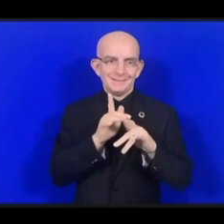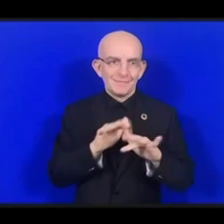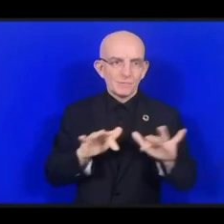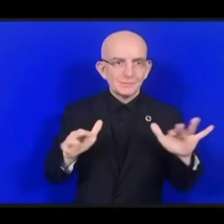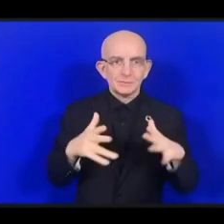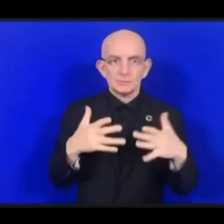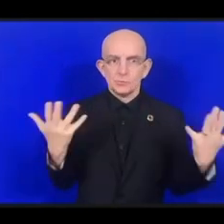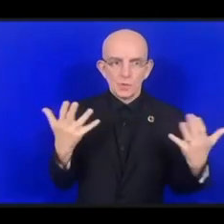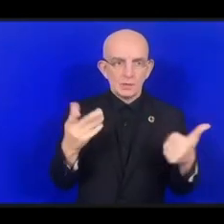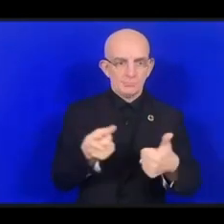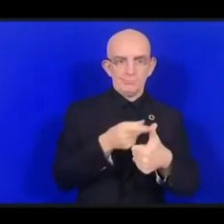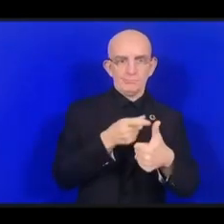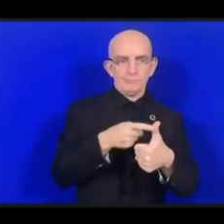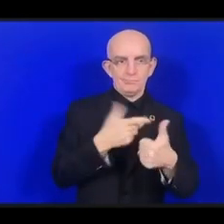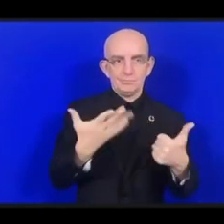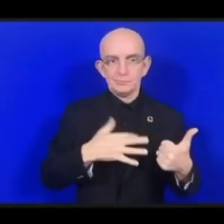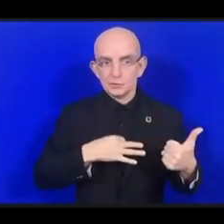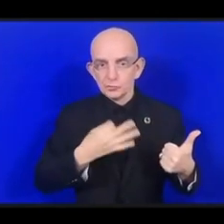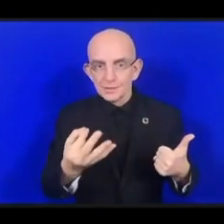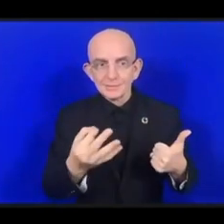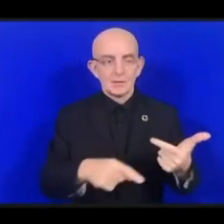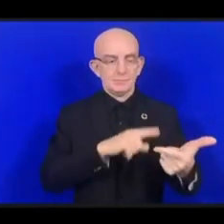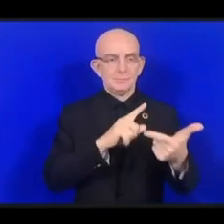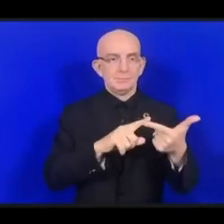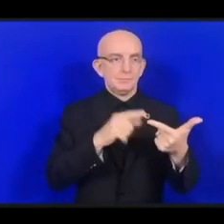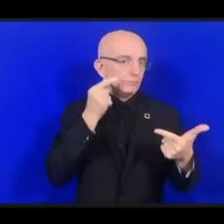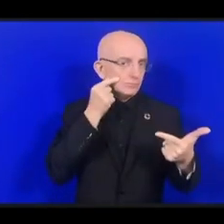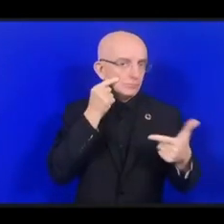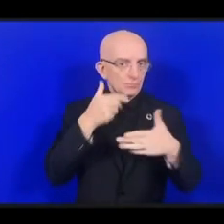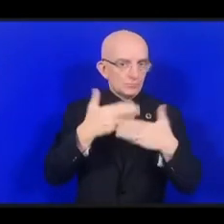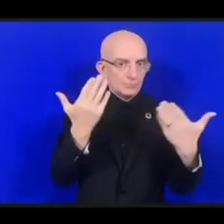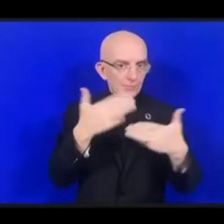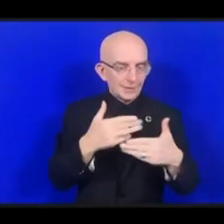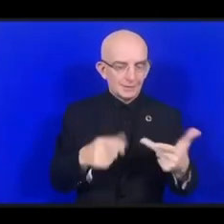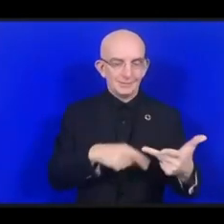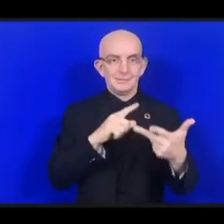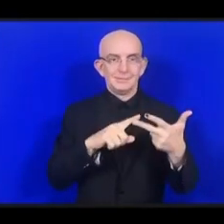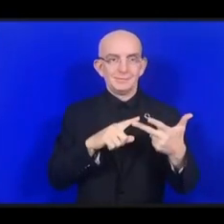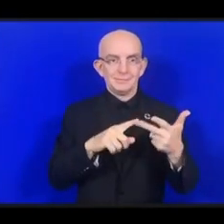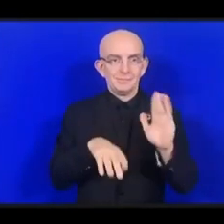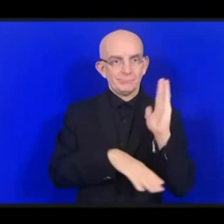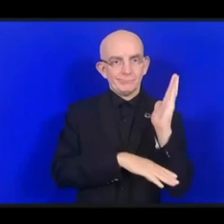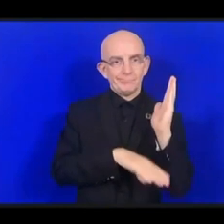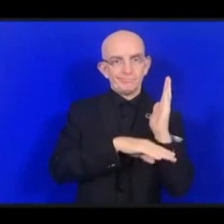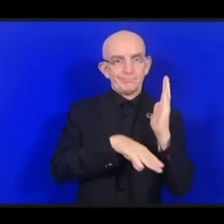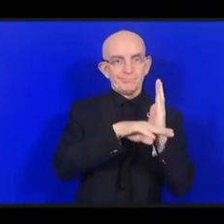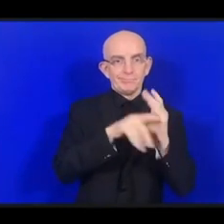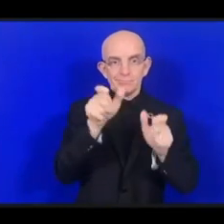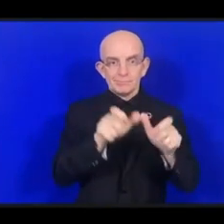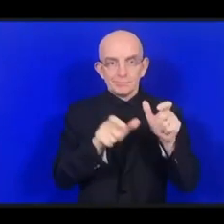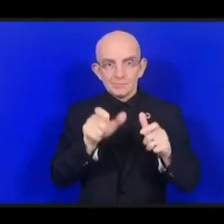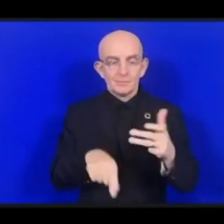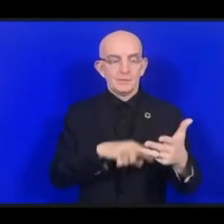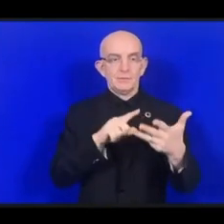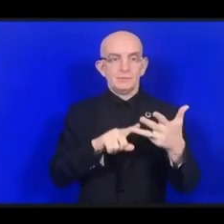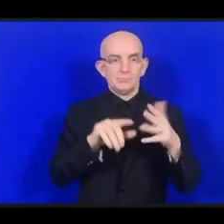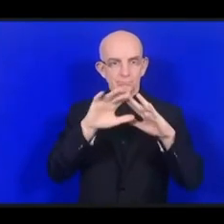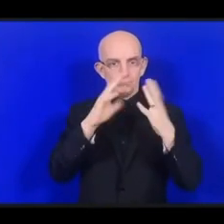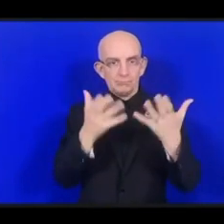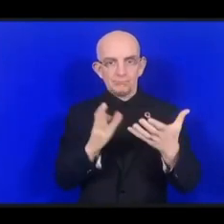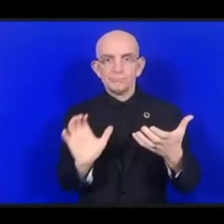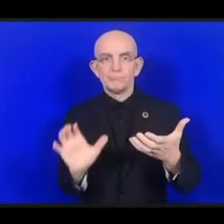الجنسي والبلدان ومجالات الاهتمام فهذا سيعتبر اثراء